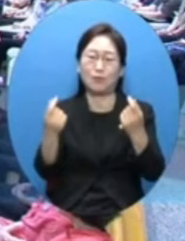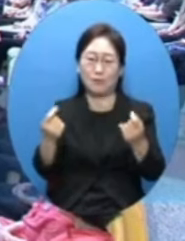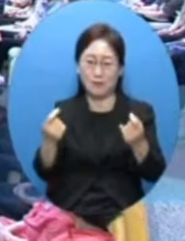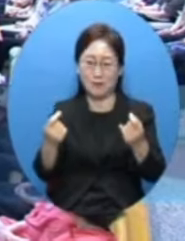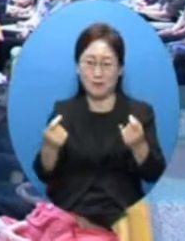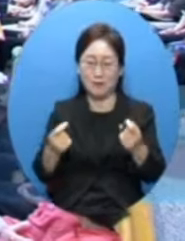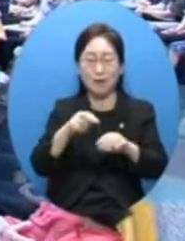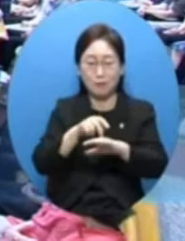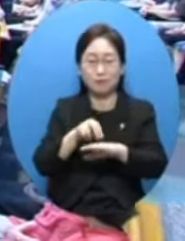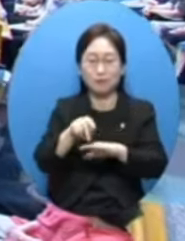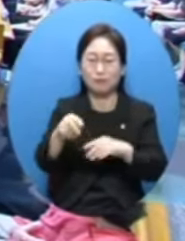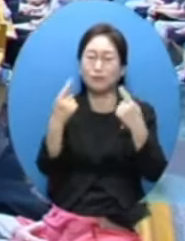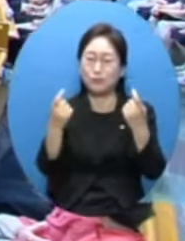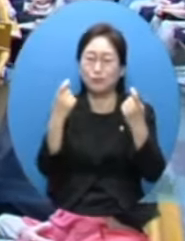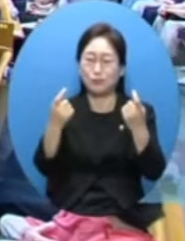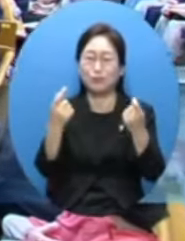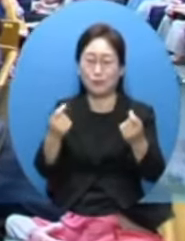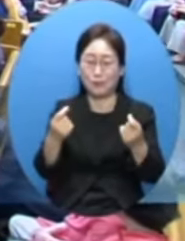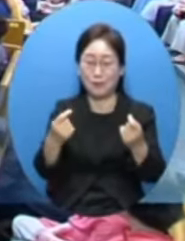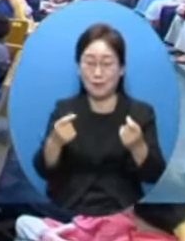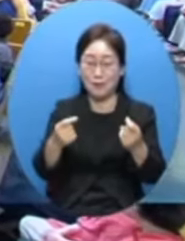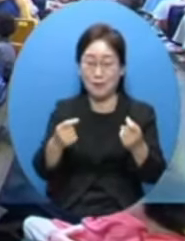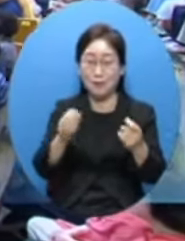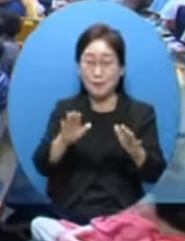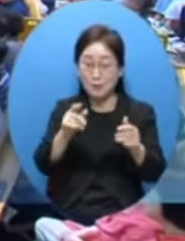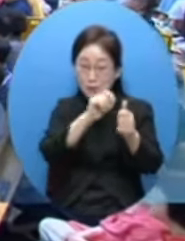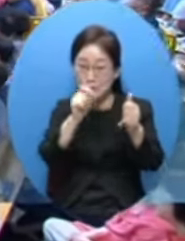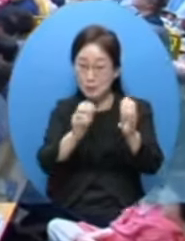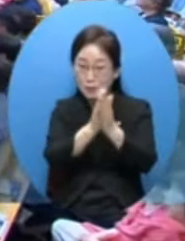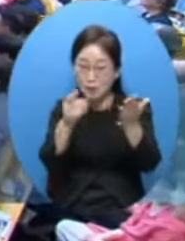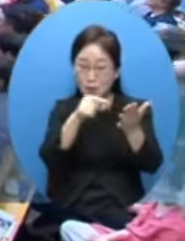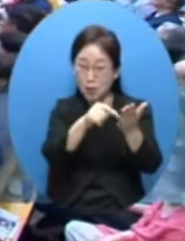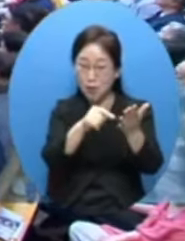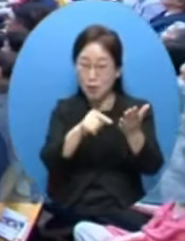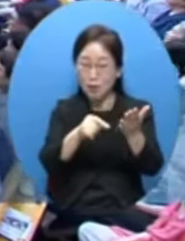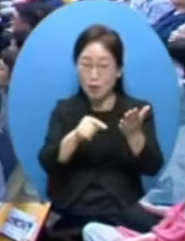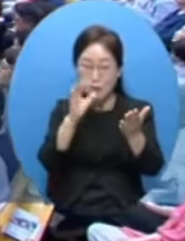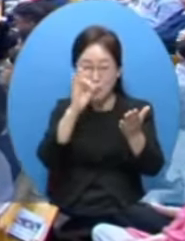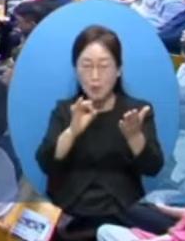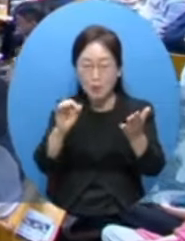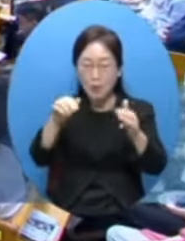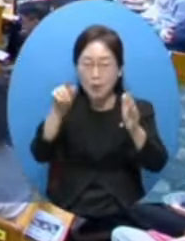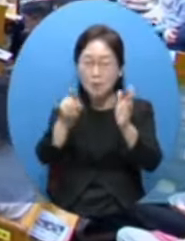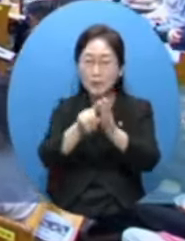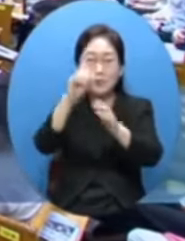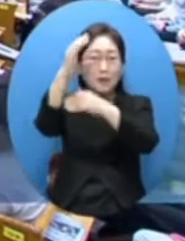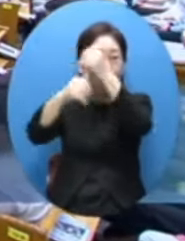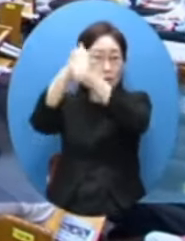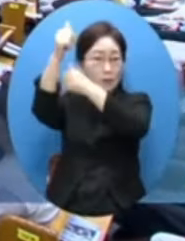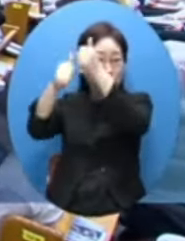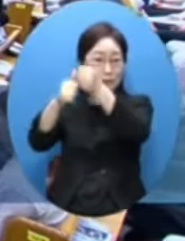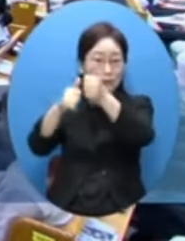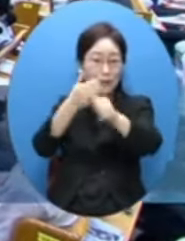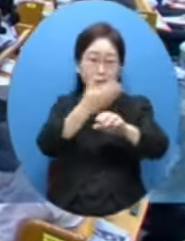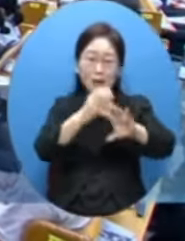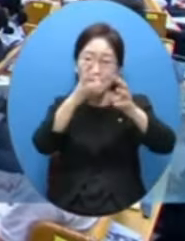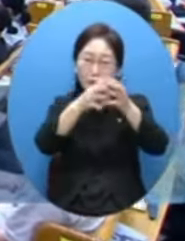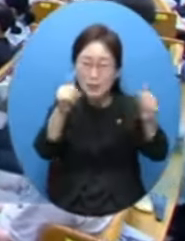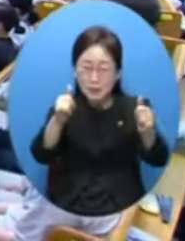있습니다. 히브리서 기자는 모든 믿음의 조상들이 이 땅에서 외국인과 나그네처럼